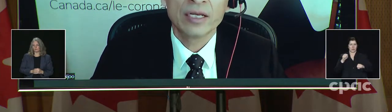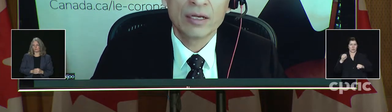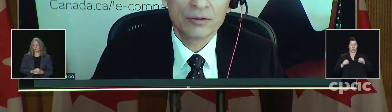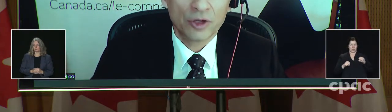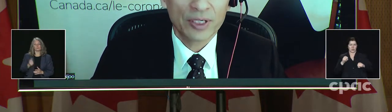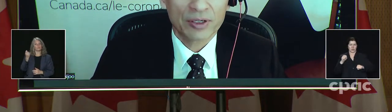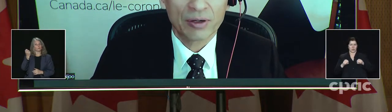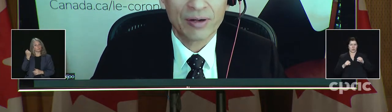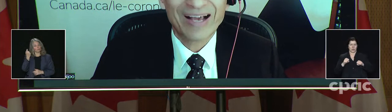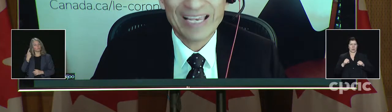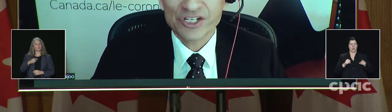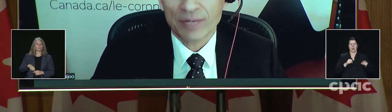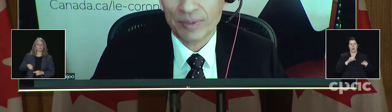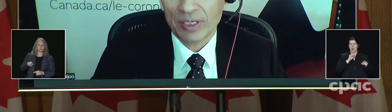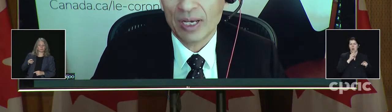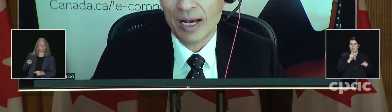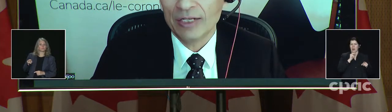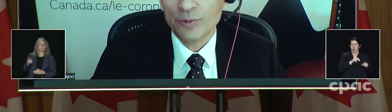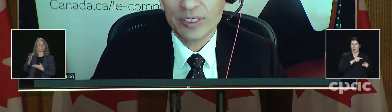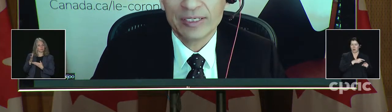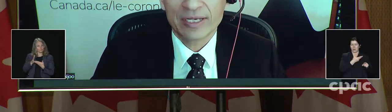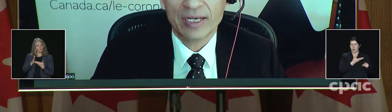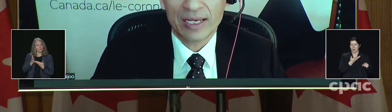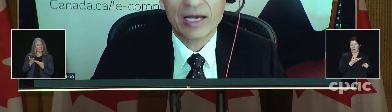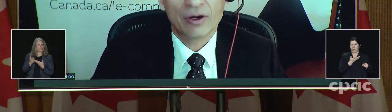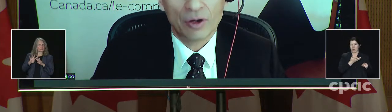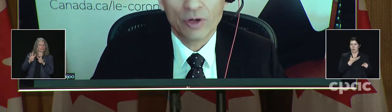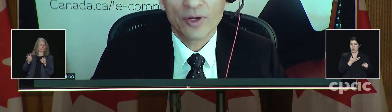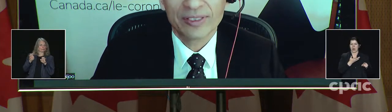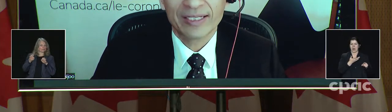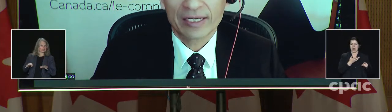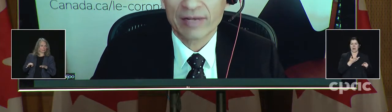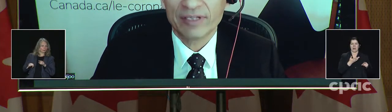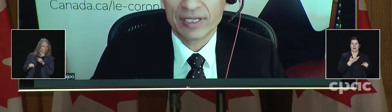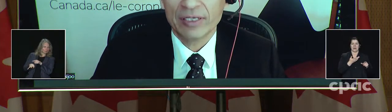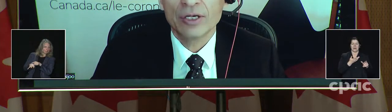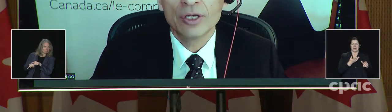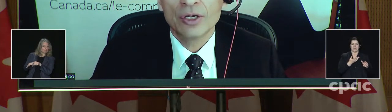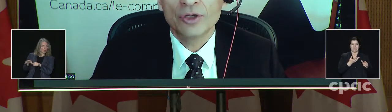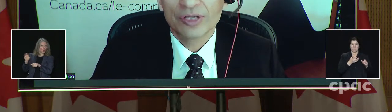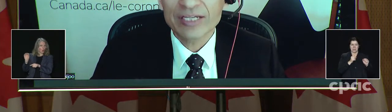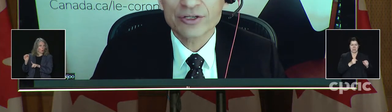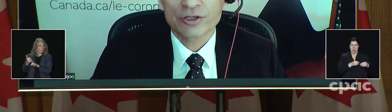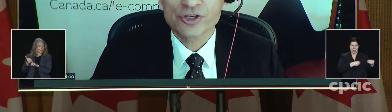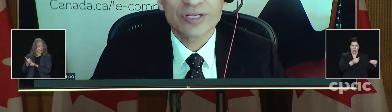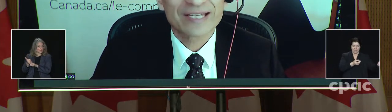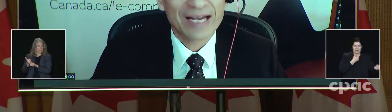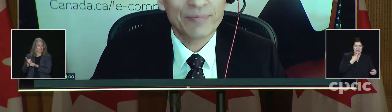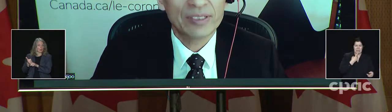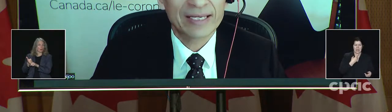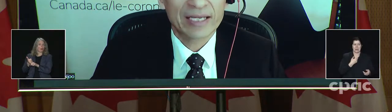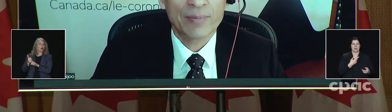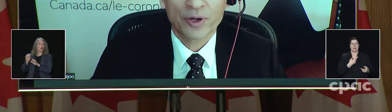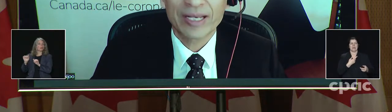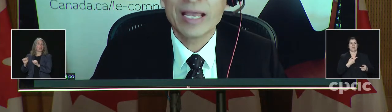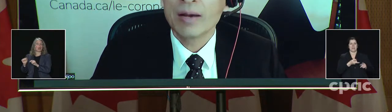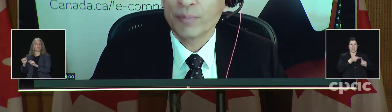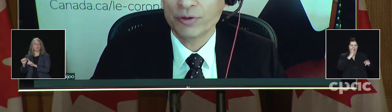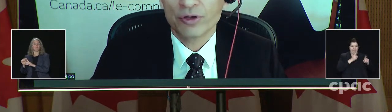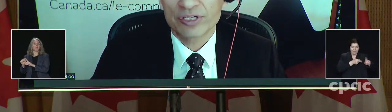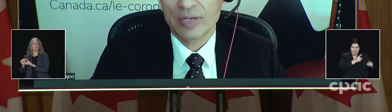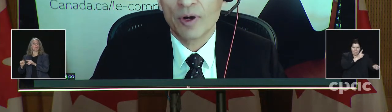potentiel d'Omicron à échapper à l'immunité et à augmenter la gravité, une résurgence rapide des cas